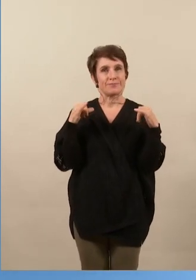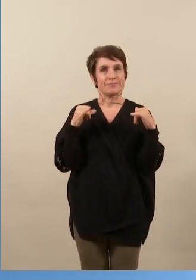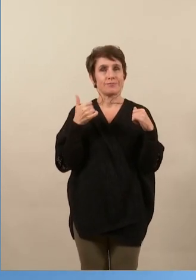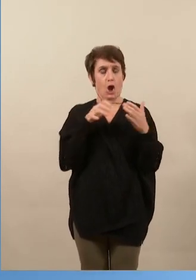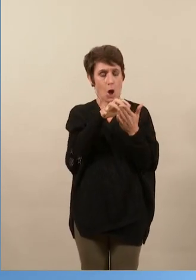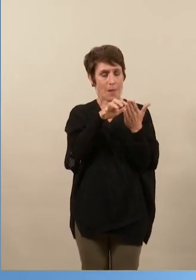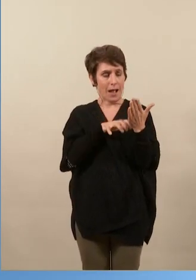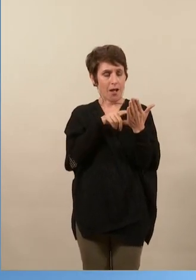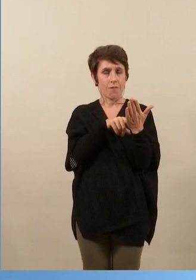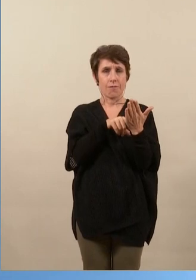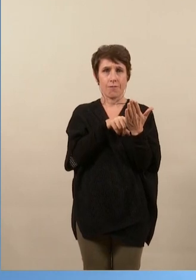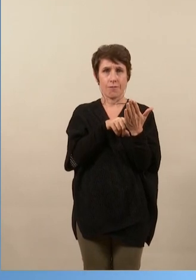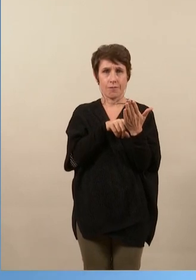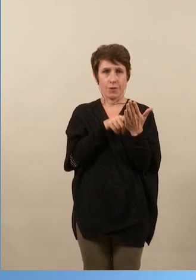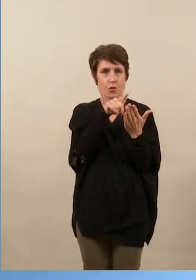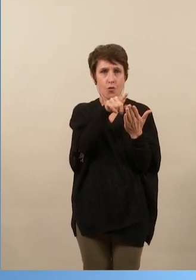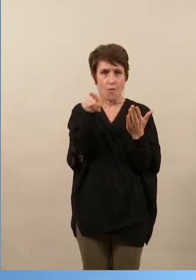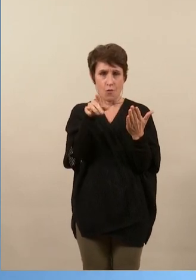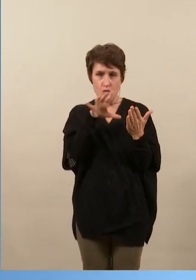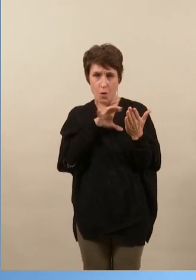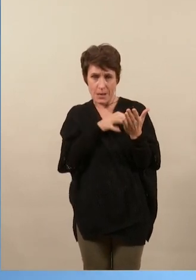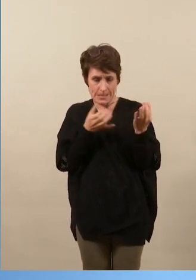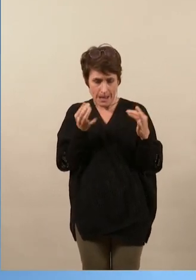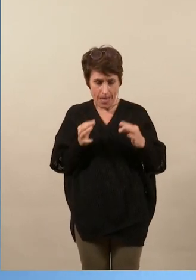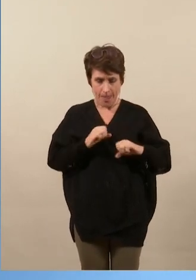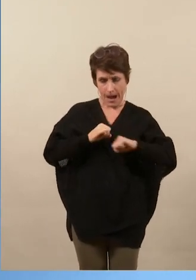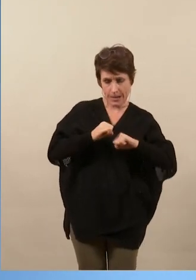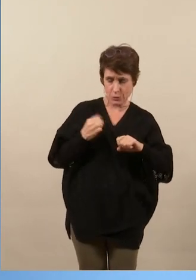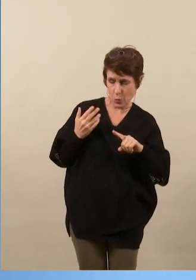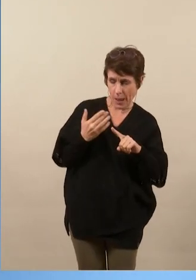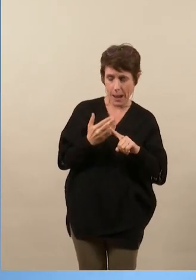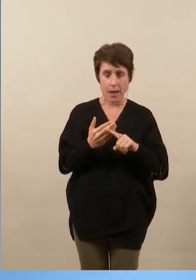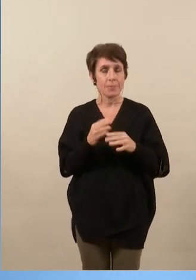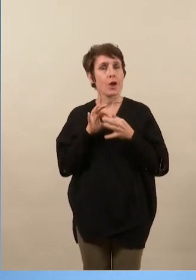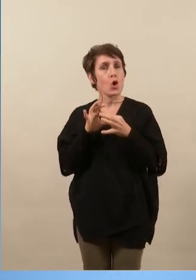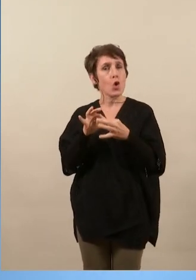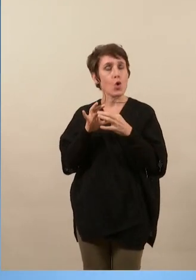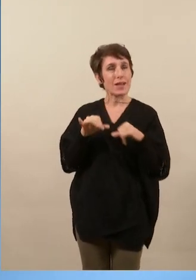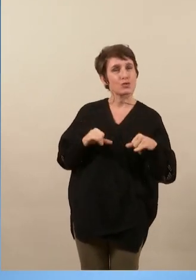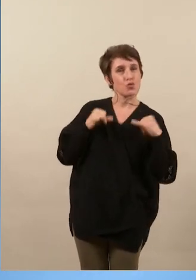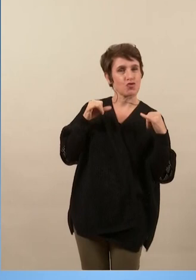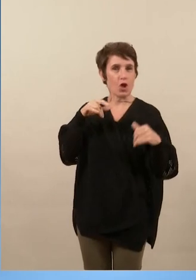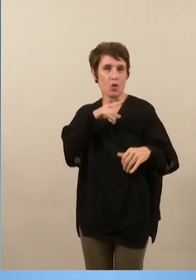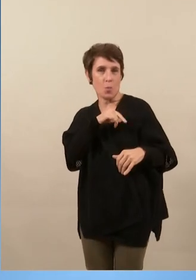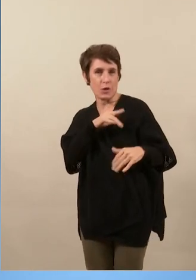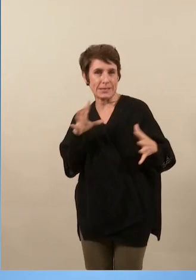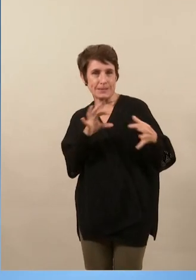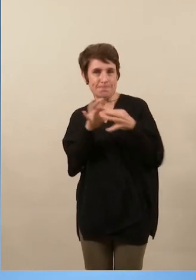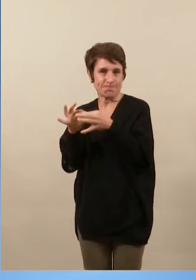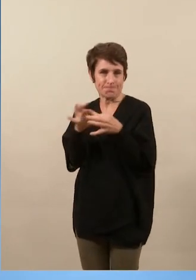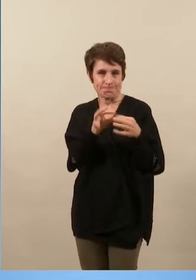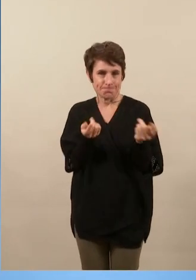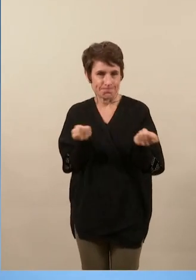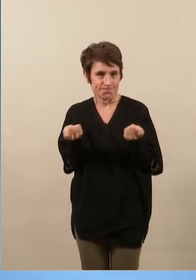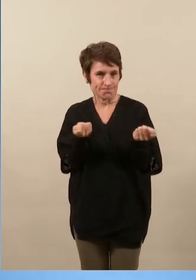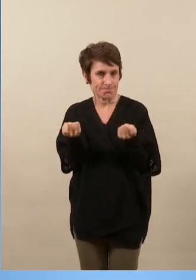essayez de fournir hein en action vous parlez de projet sur la relation jeunesse police il s'agit en fait euh de